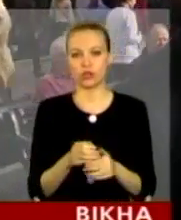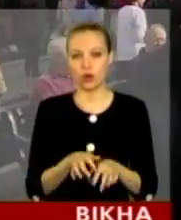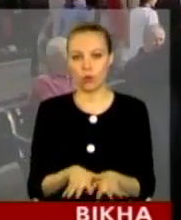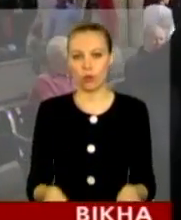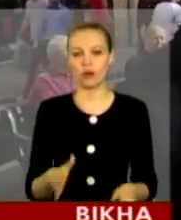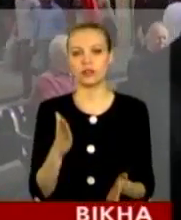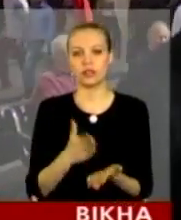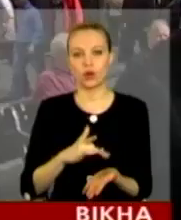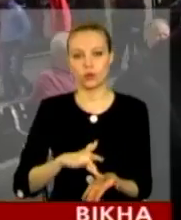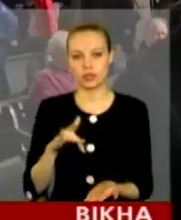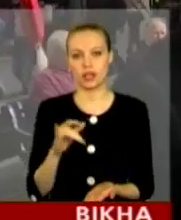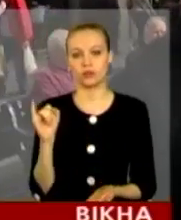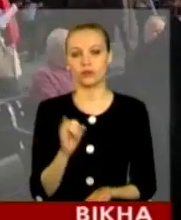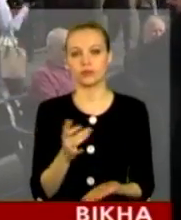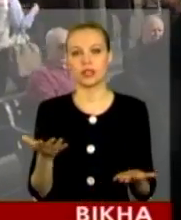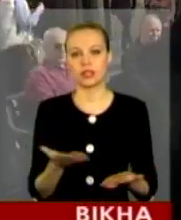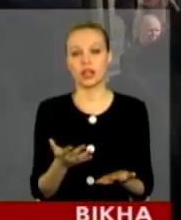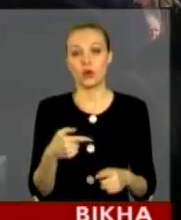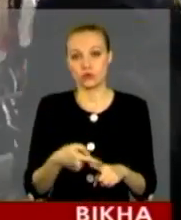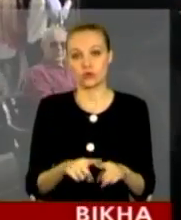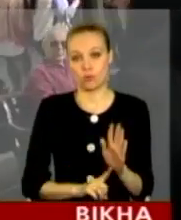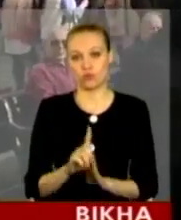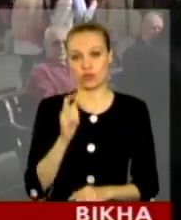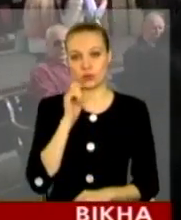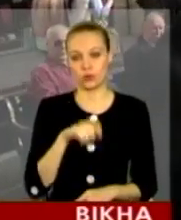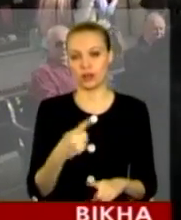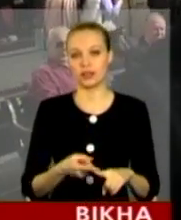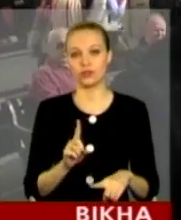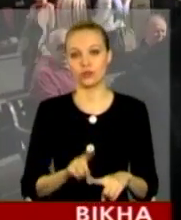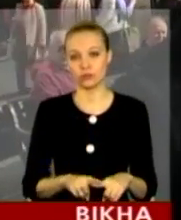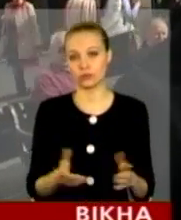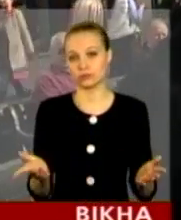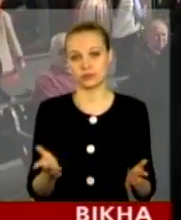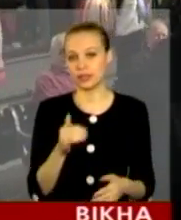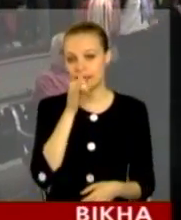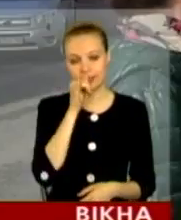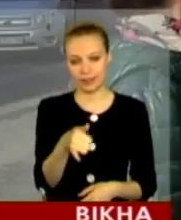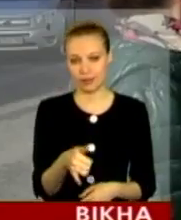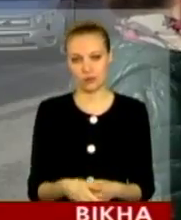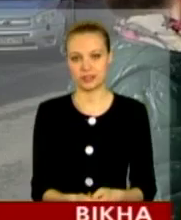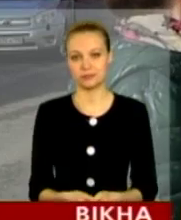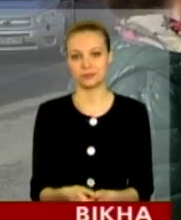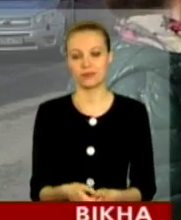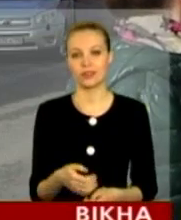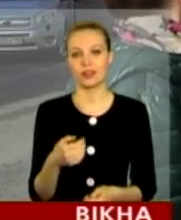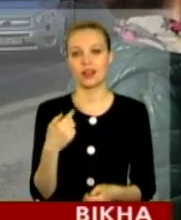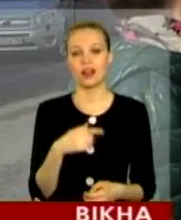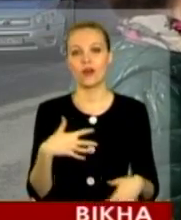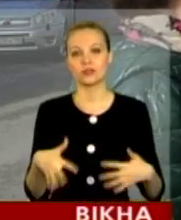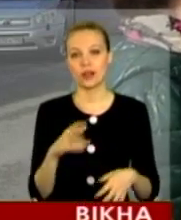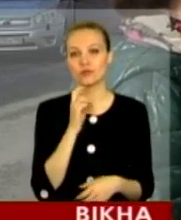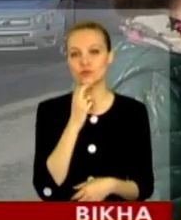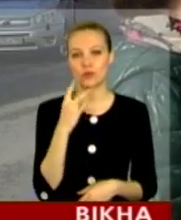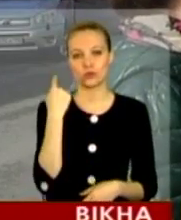є осередок, який... От з нього і починається Україна, тому... Не дамося. Теж розслаблено і з